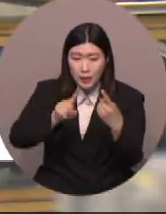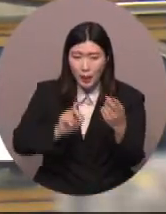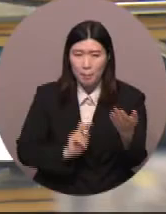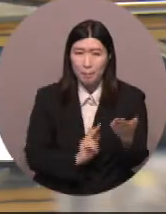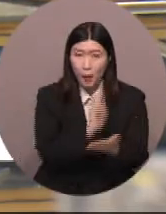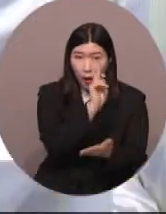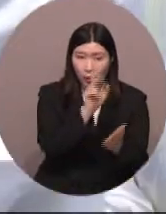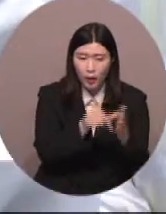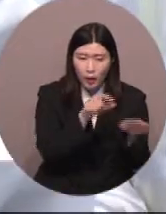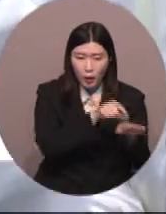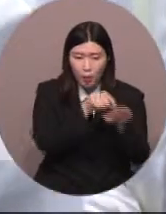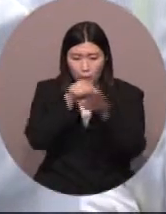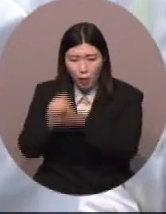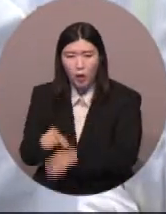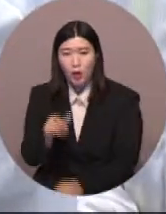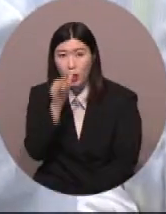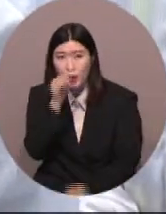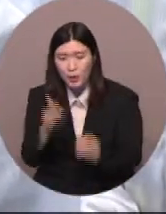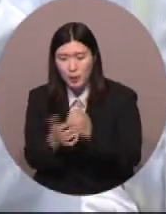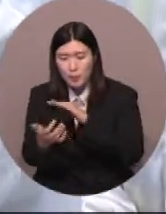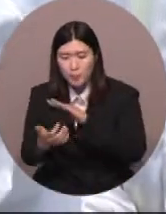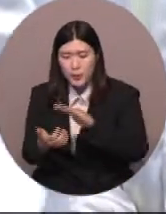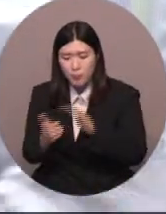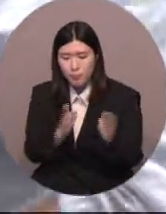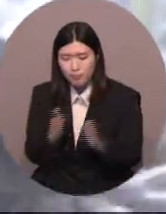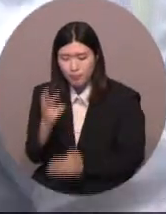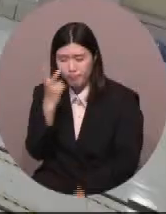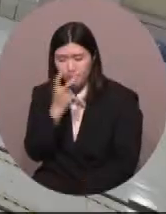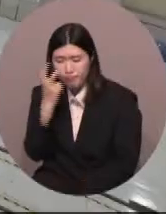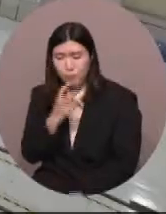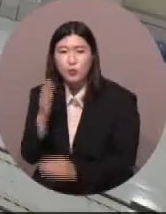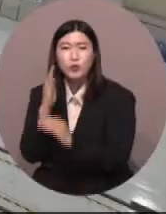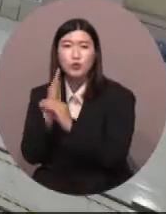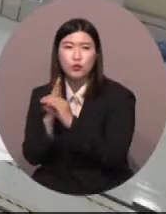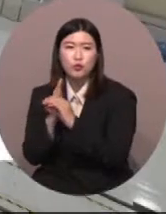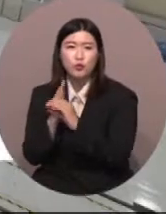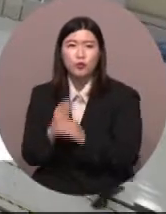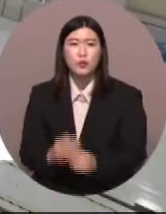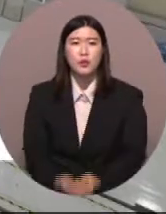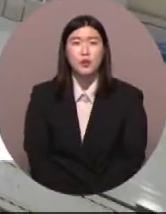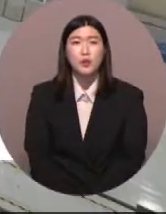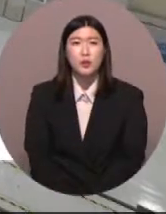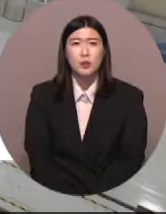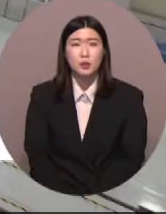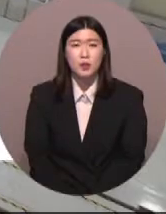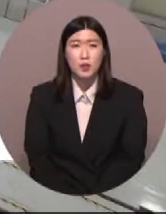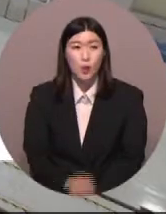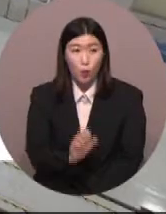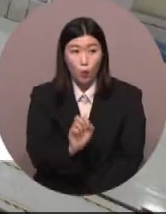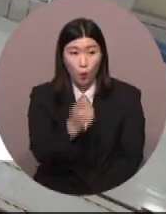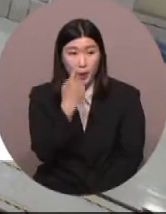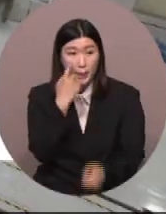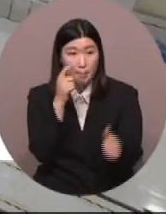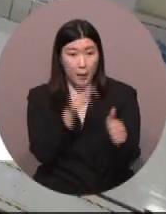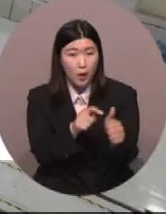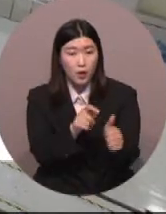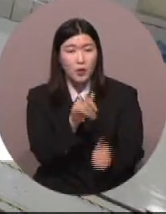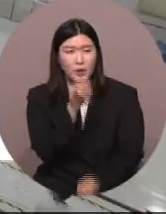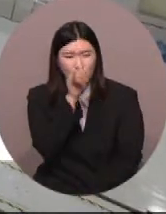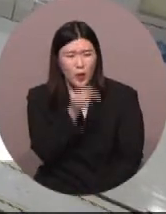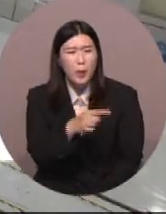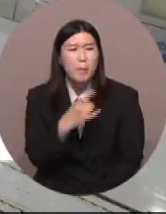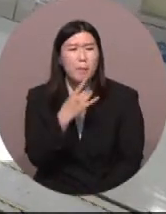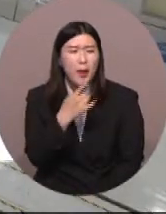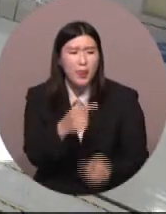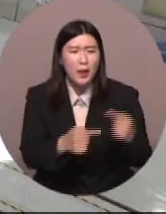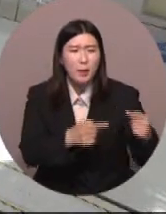부품이라 돌다리를 두들기듯 신중한 모습입니다. 파악이 되더라도 단순히 그 부분만을 저희가